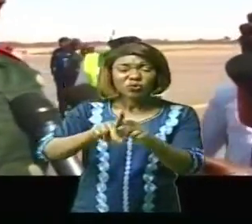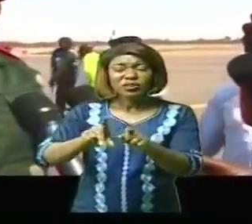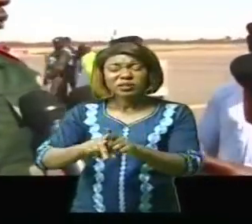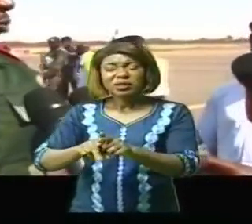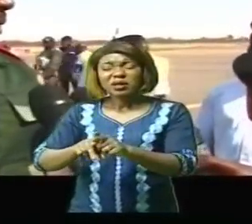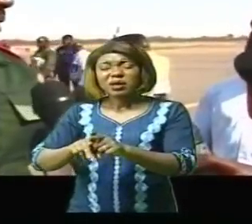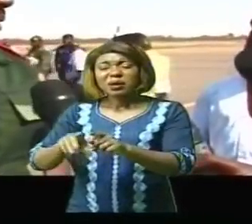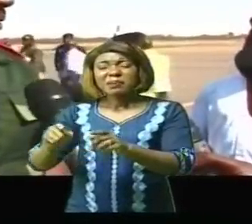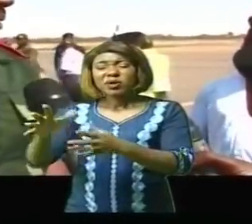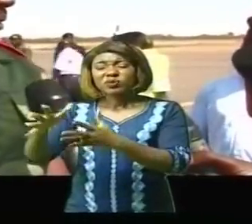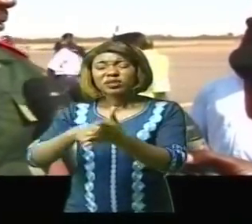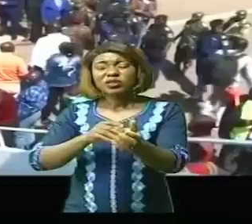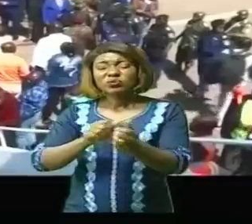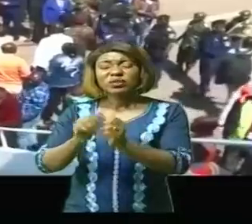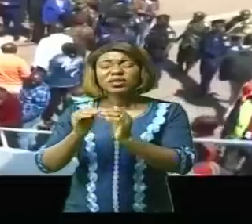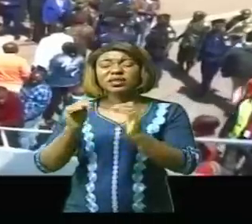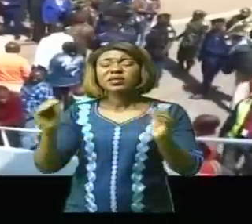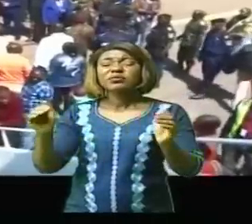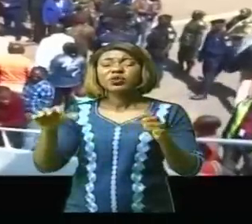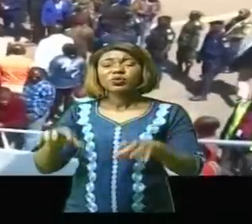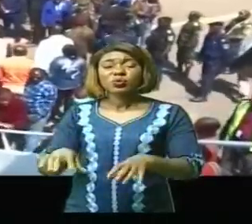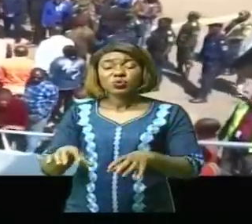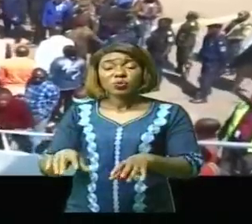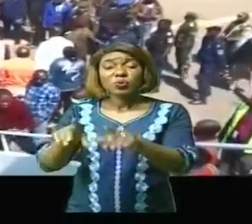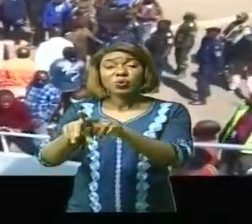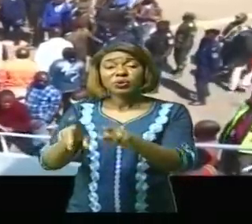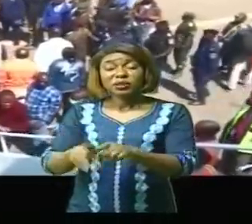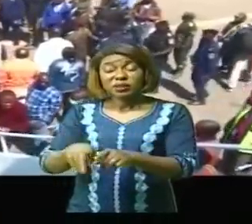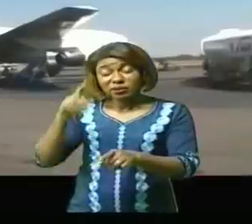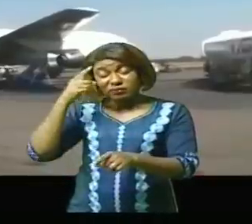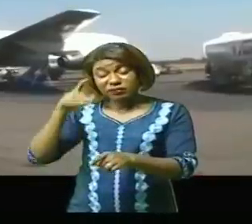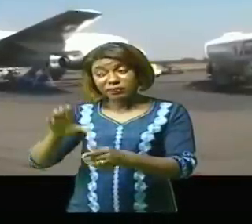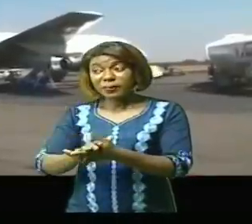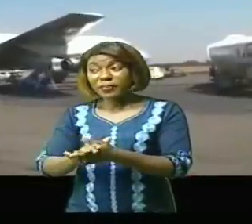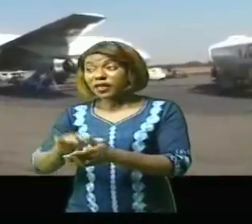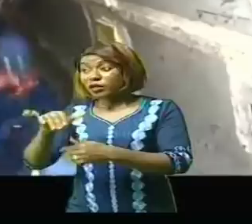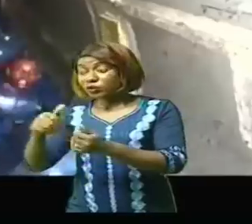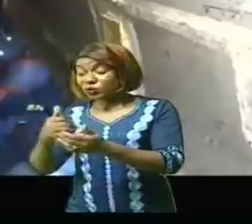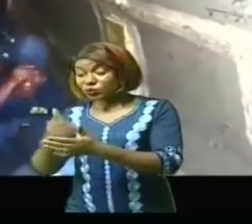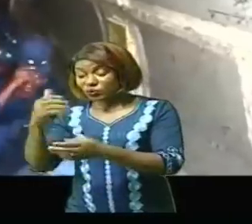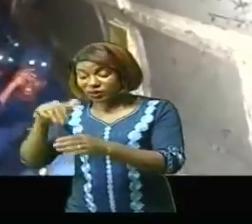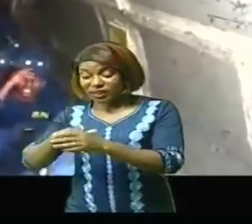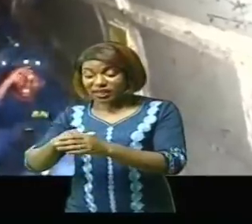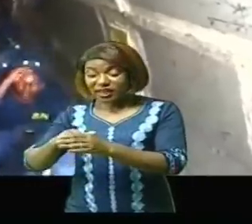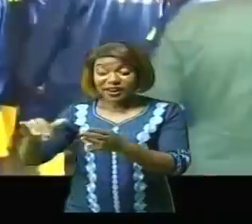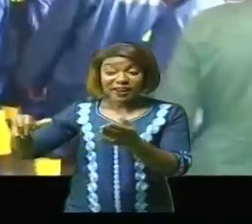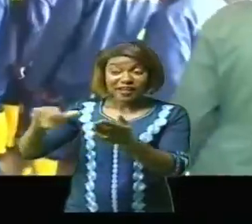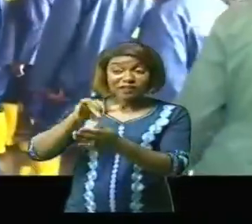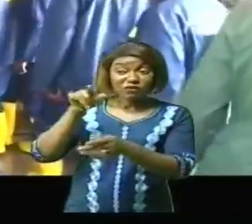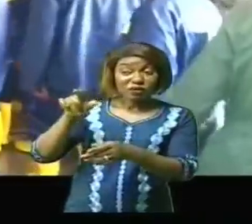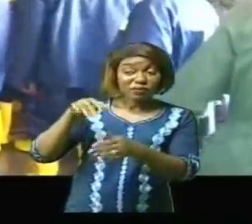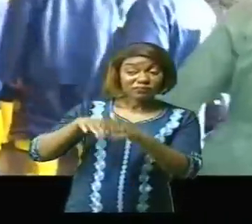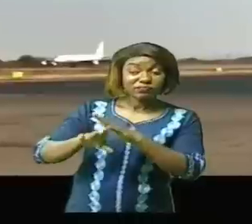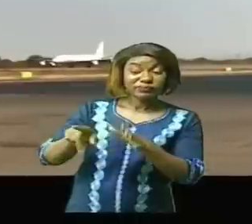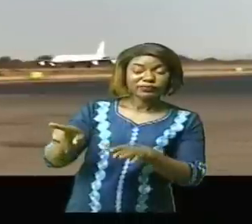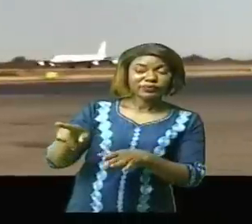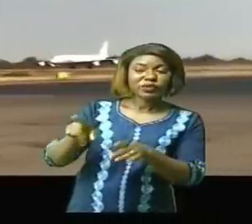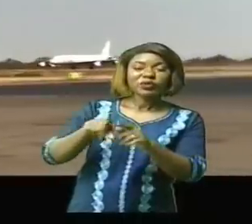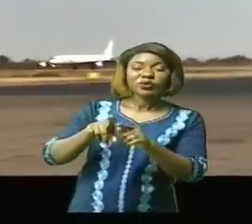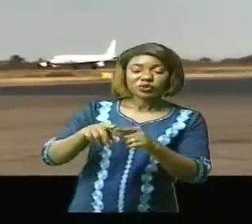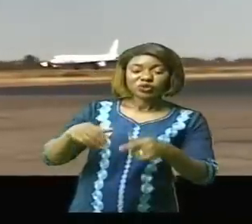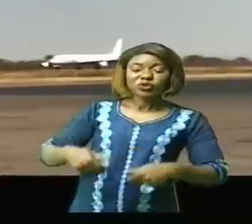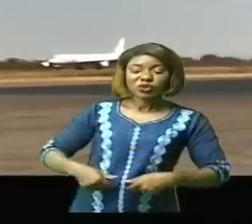l'État sur l'ensemble du pays. Formalité d'usage effectuée, c'est à bord de cet avion affrété que ces jeunes se